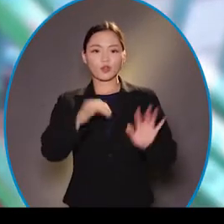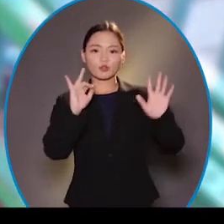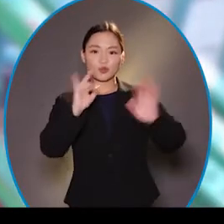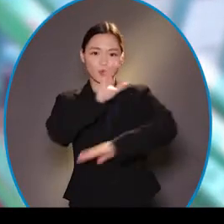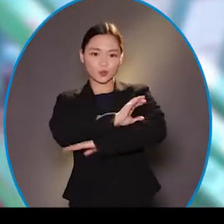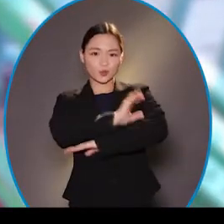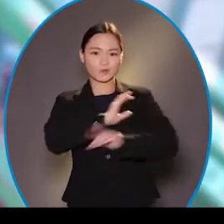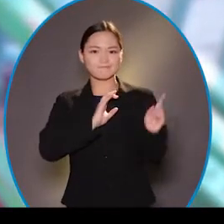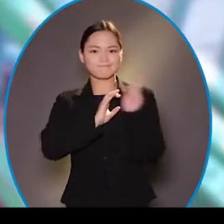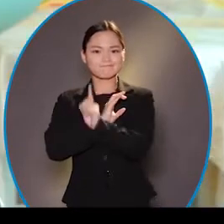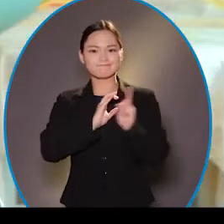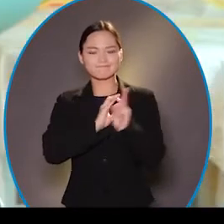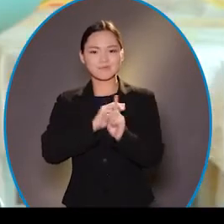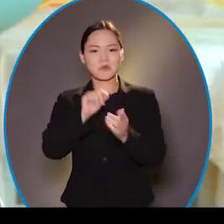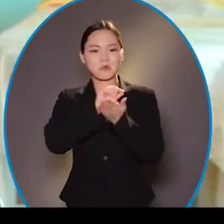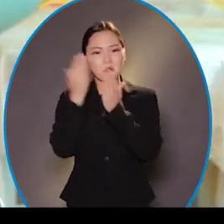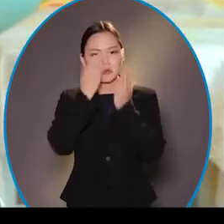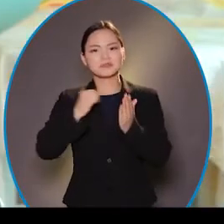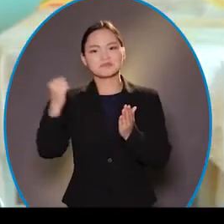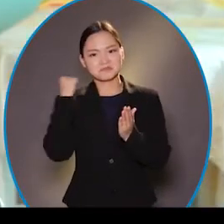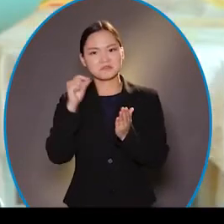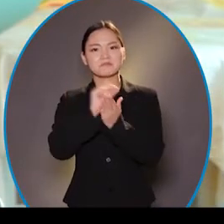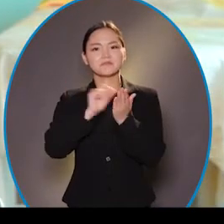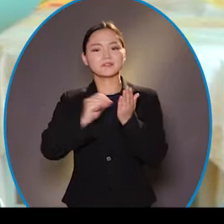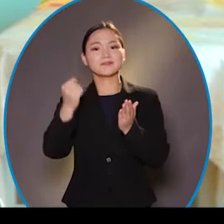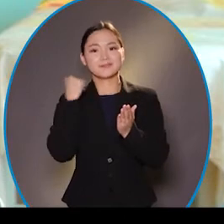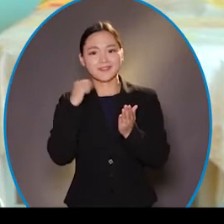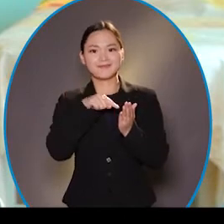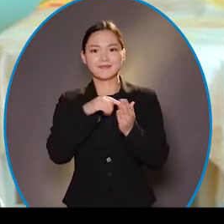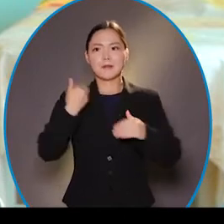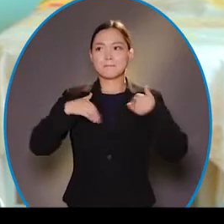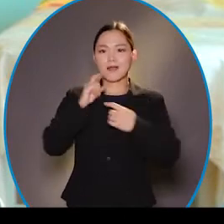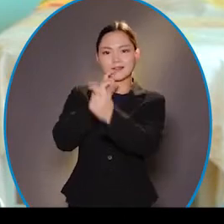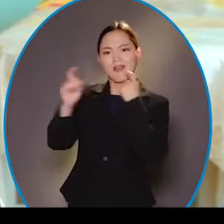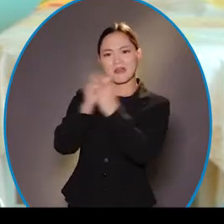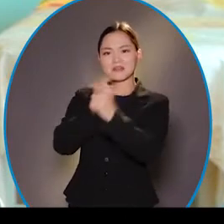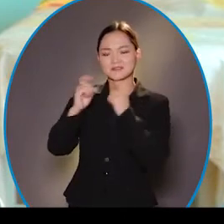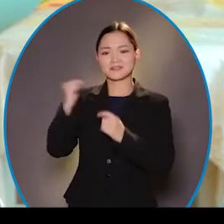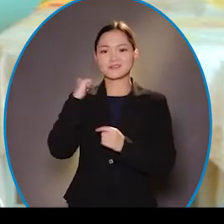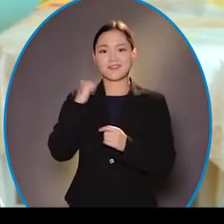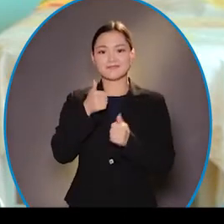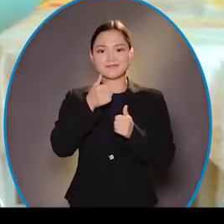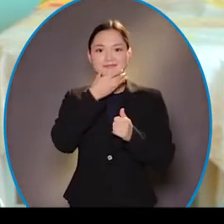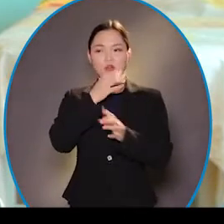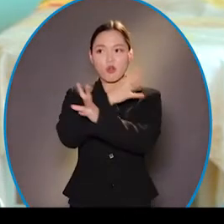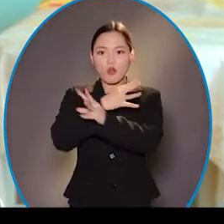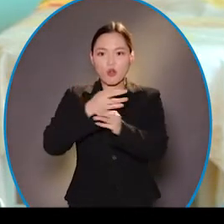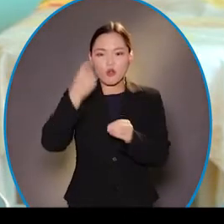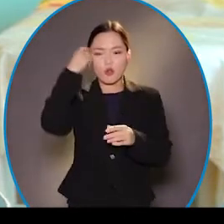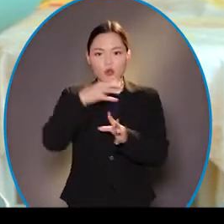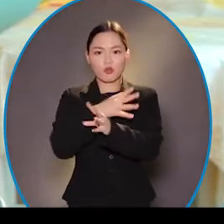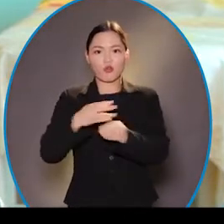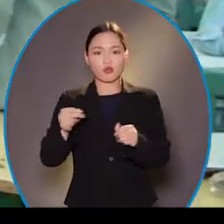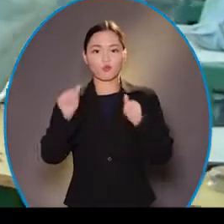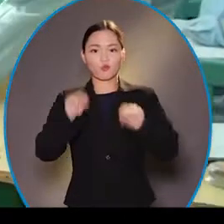одоо уншиж чадсан бичиж чадсан те тэгээд бас нөгөө багш нартаагаас харилцаж чаддаг болсон тэгээ ойлголцдог болсон